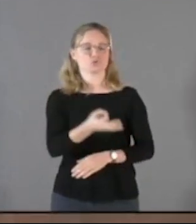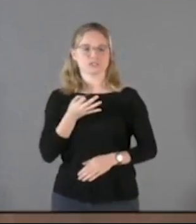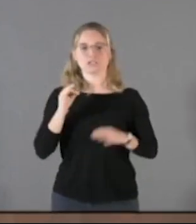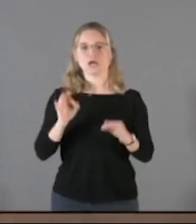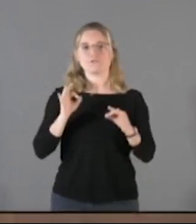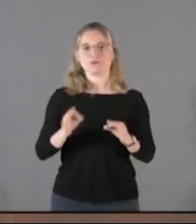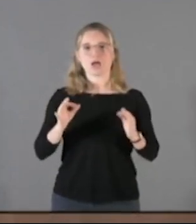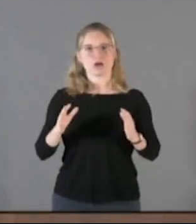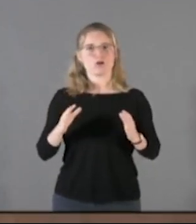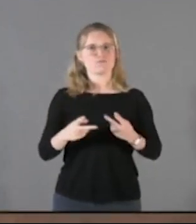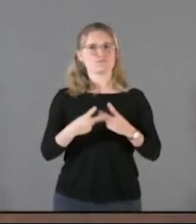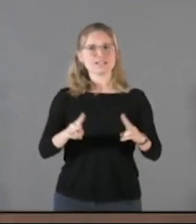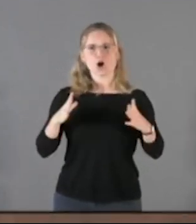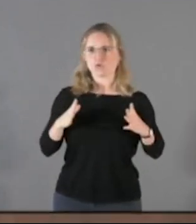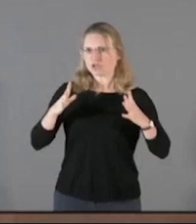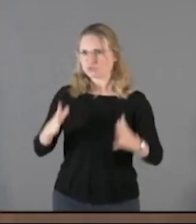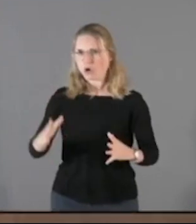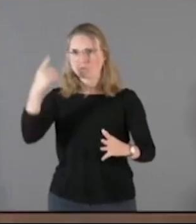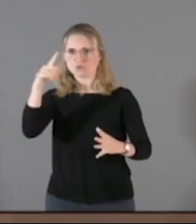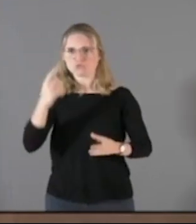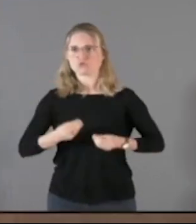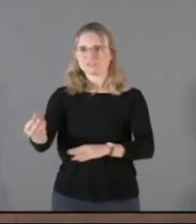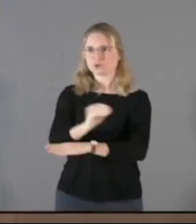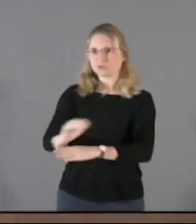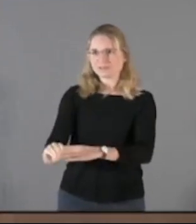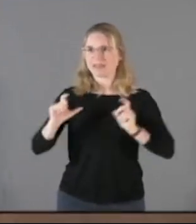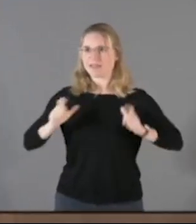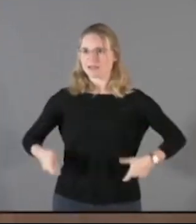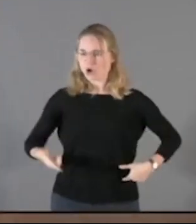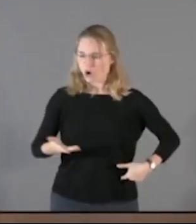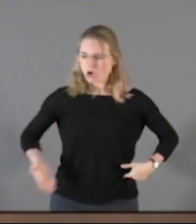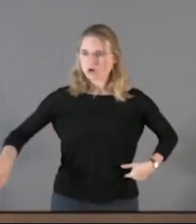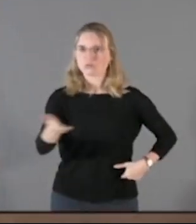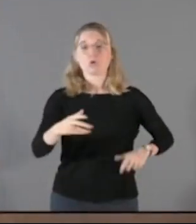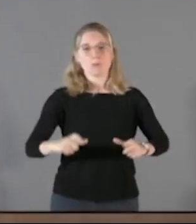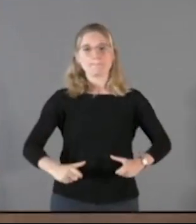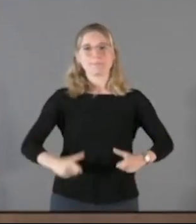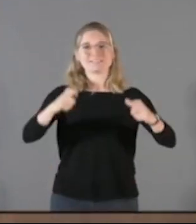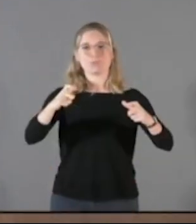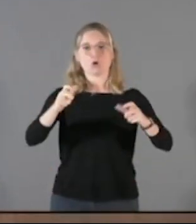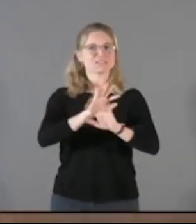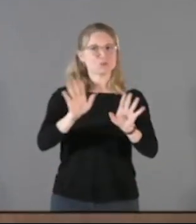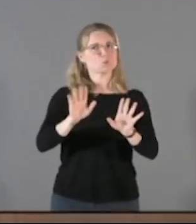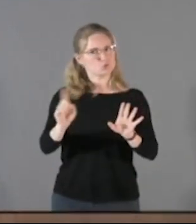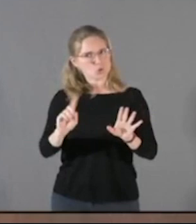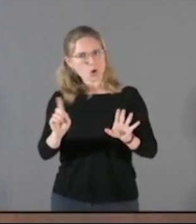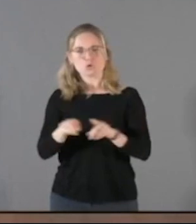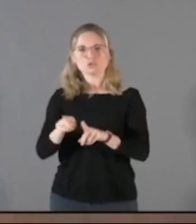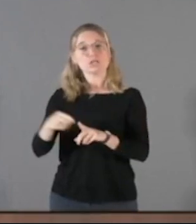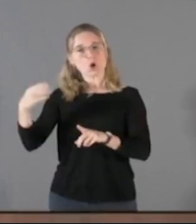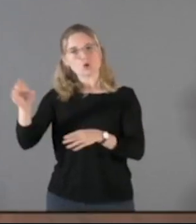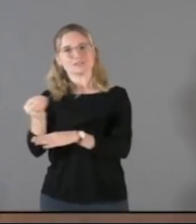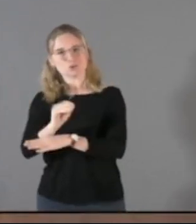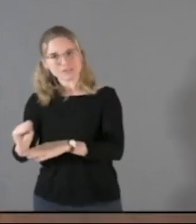l'engagement de la ville pour sécuriser nos écoles, pas seulement sécuriser les bâtiments, comme cela est nécessaire, et comme